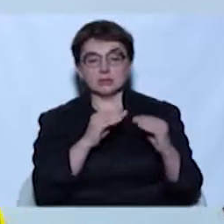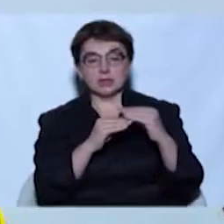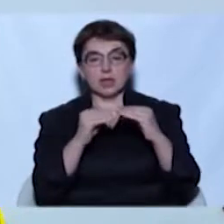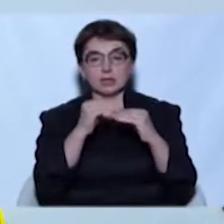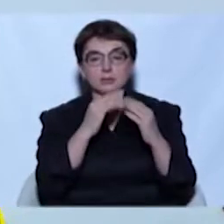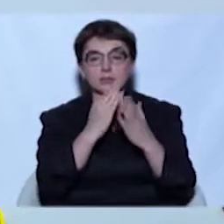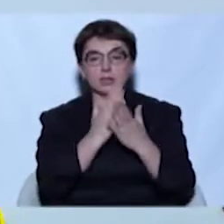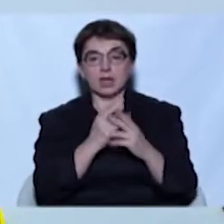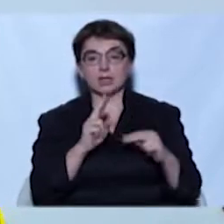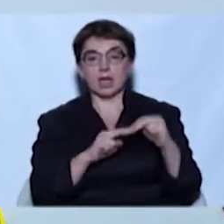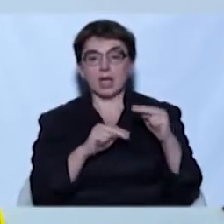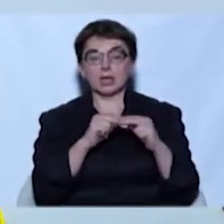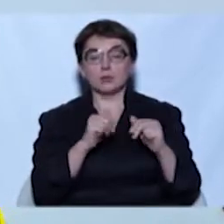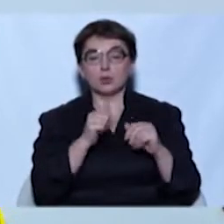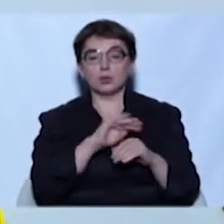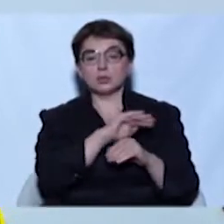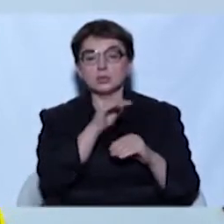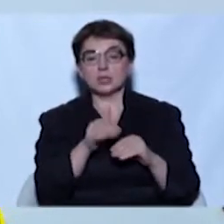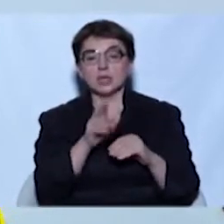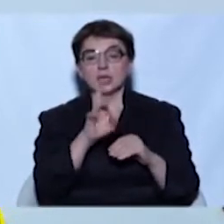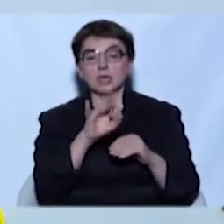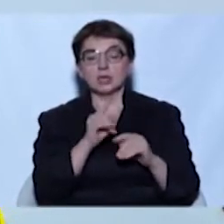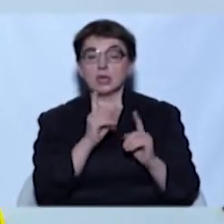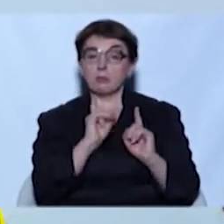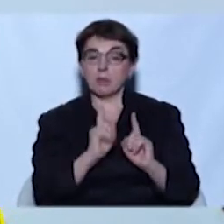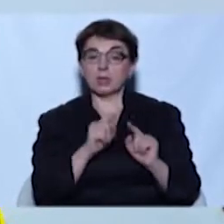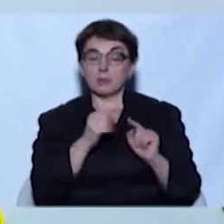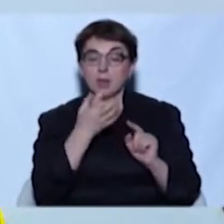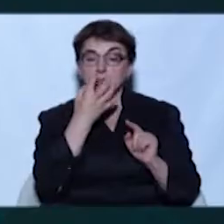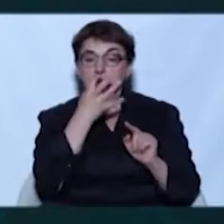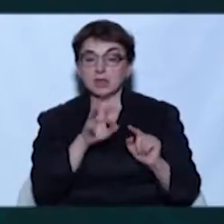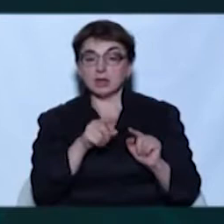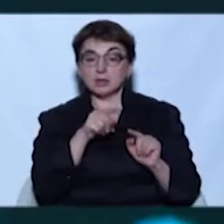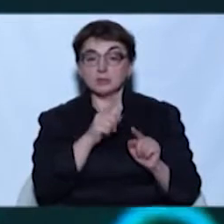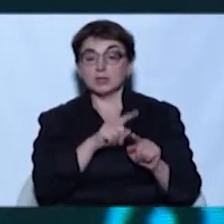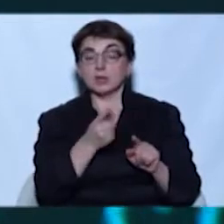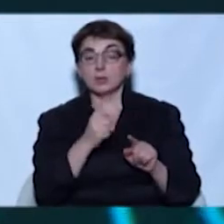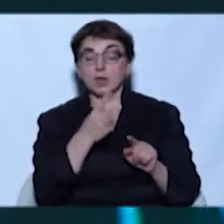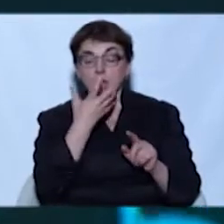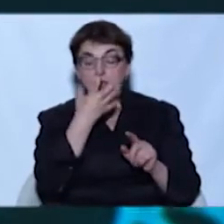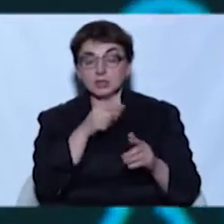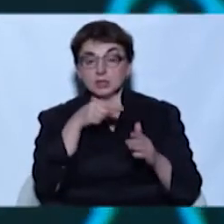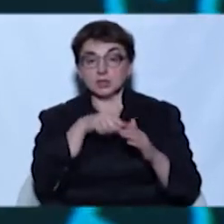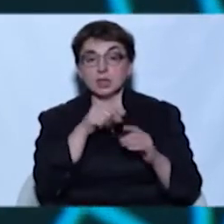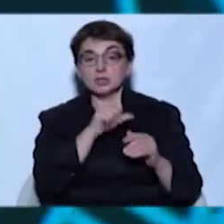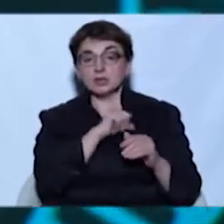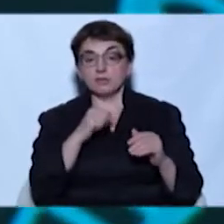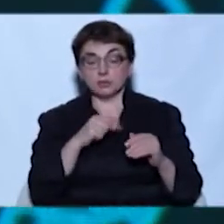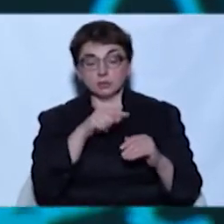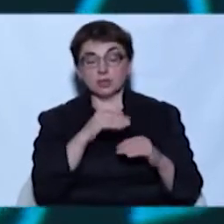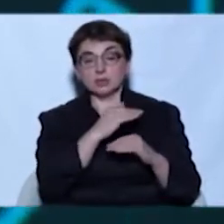აგებული, როგორიც ქერქი, მაგრამ აი ამ მაღალი ტემპერატურის გამო ეს ქანები